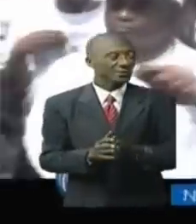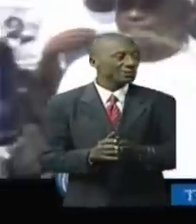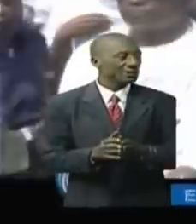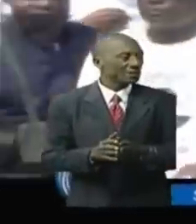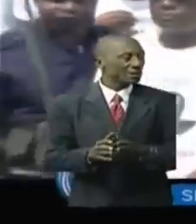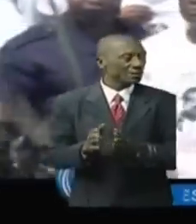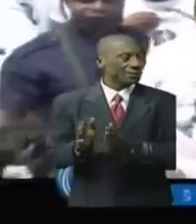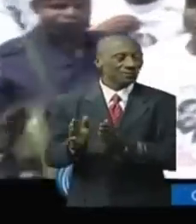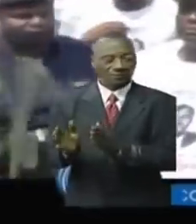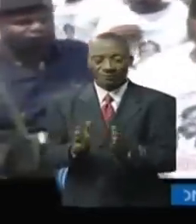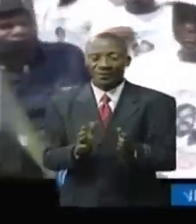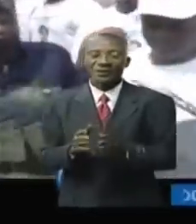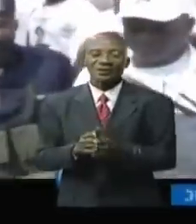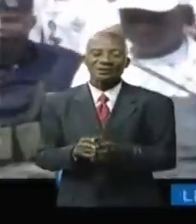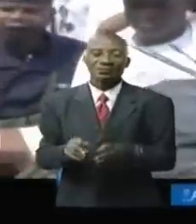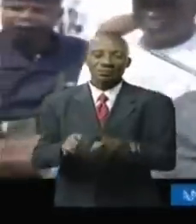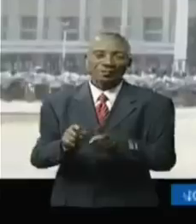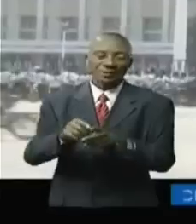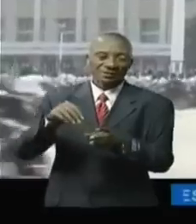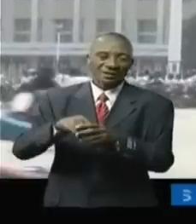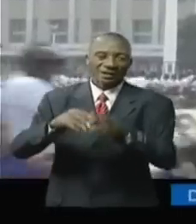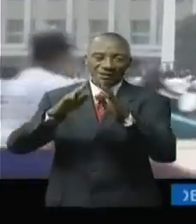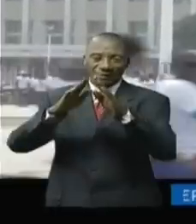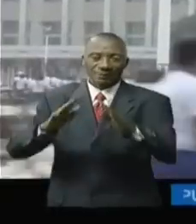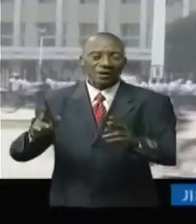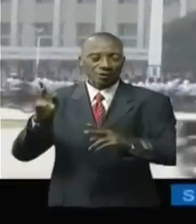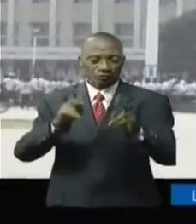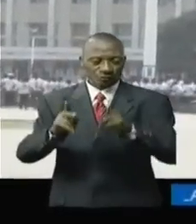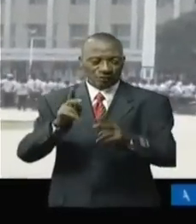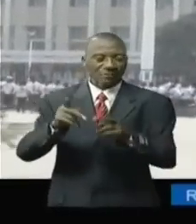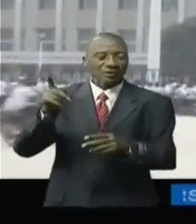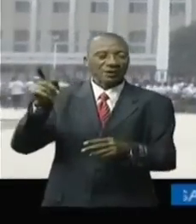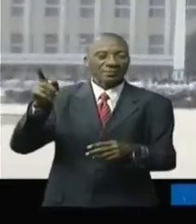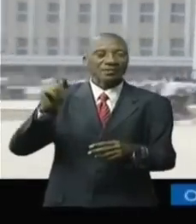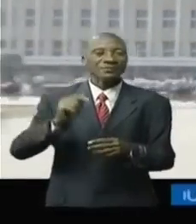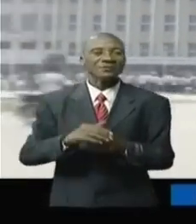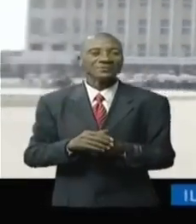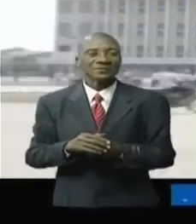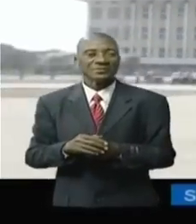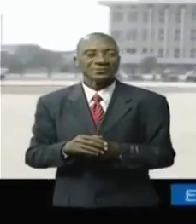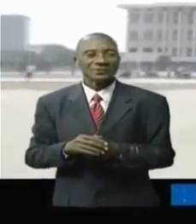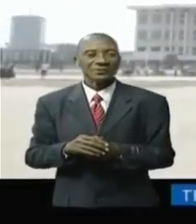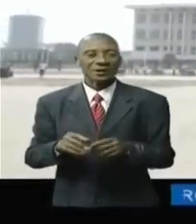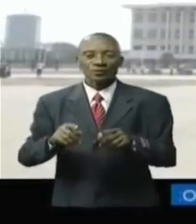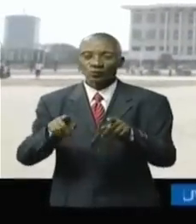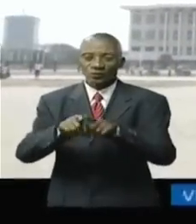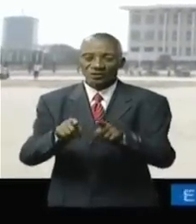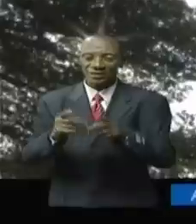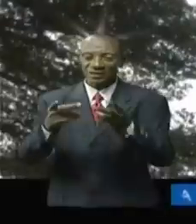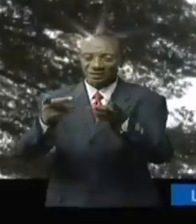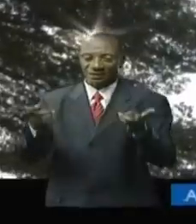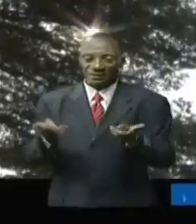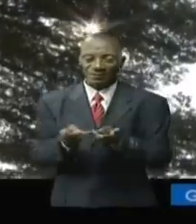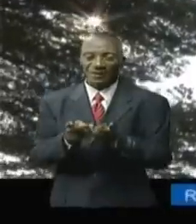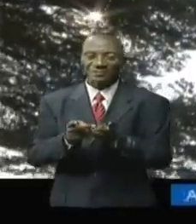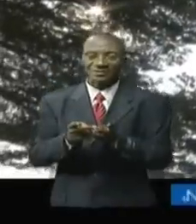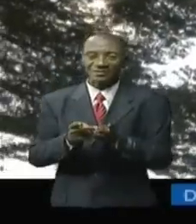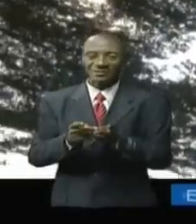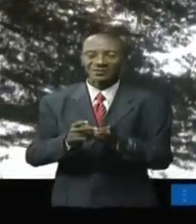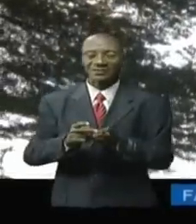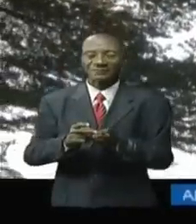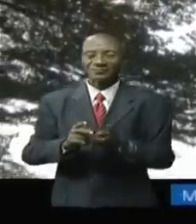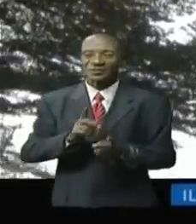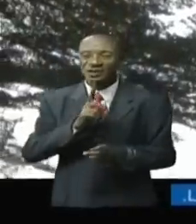juin, le palais du peuple, siège du Parlement, pour chuter à la place échangère où son âme reposera pour